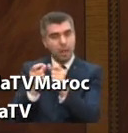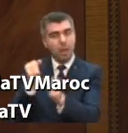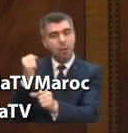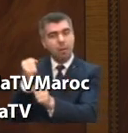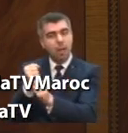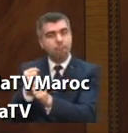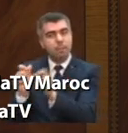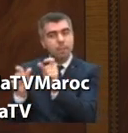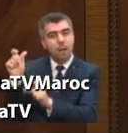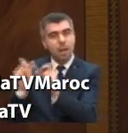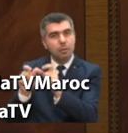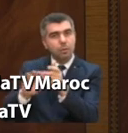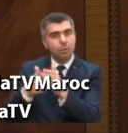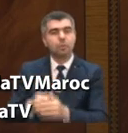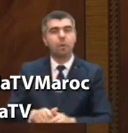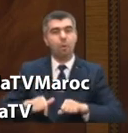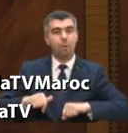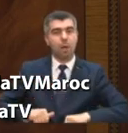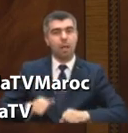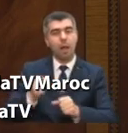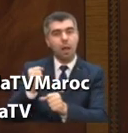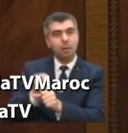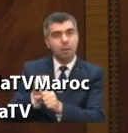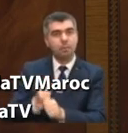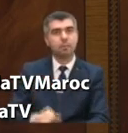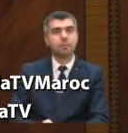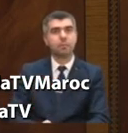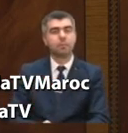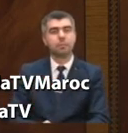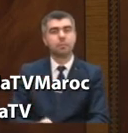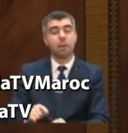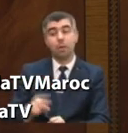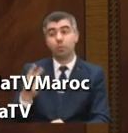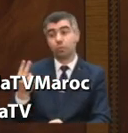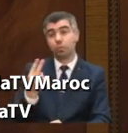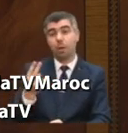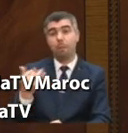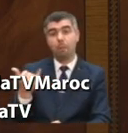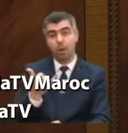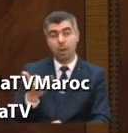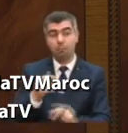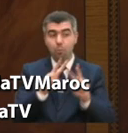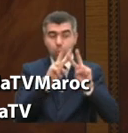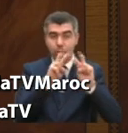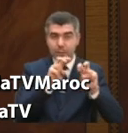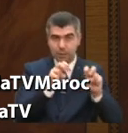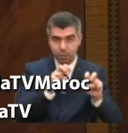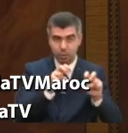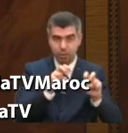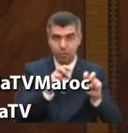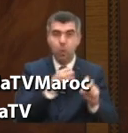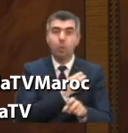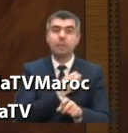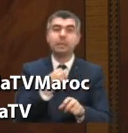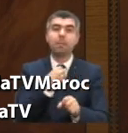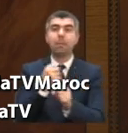الظرفية الدقيقة، فإن قطاع الشغل بصفة عامة يتوفر على جهازين مهمين، جهاز التفتيش وجهاز وطب